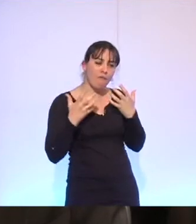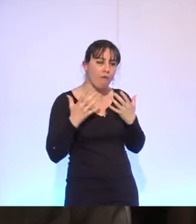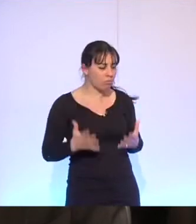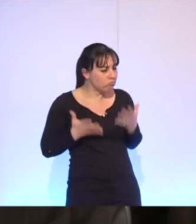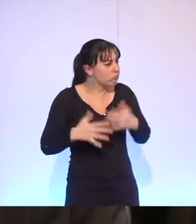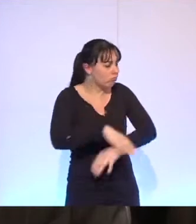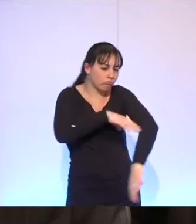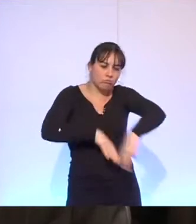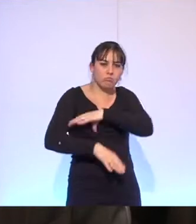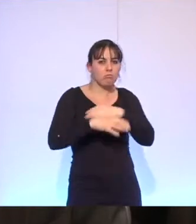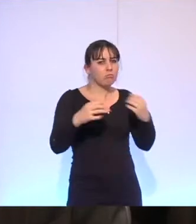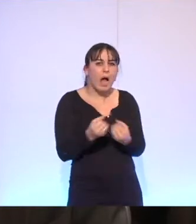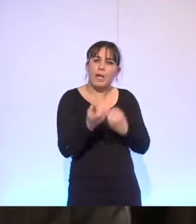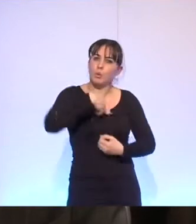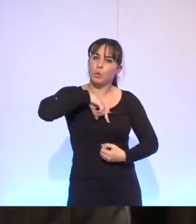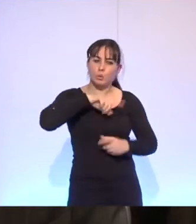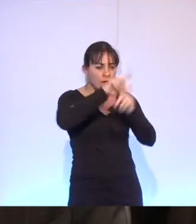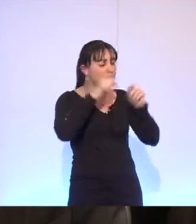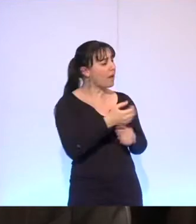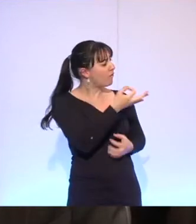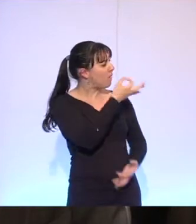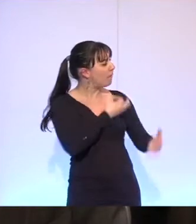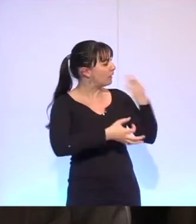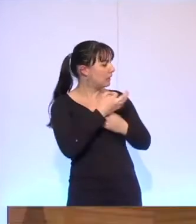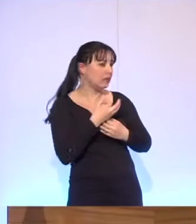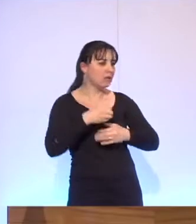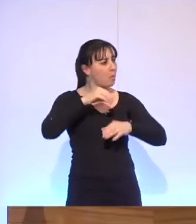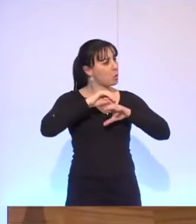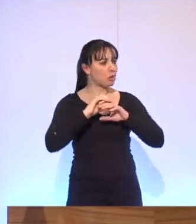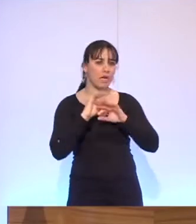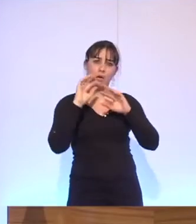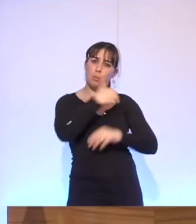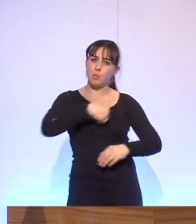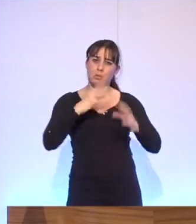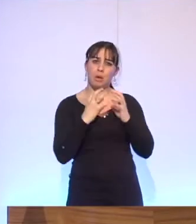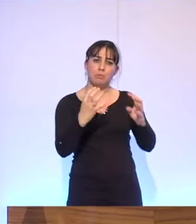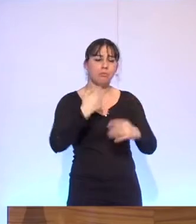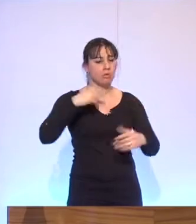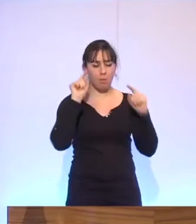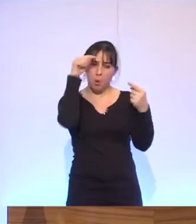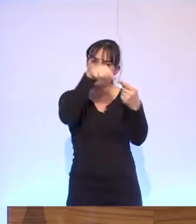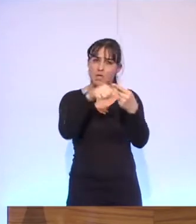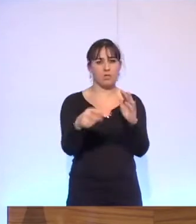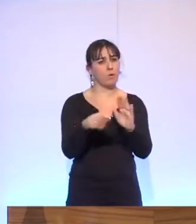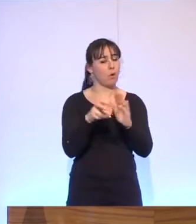notre action, respectés, et vous l'avez dit, au sein de ce Conseil et au niveau de la ville de Grenoble. Je vous remercie.